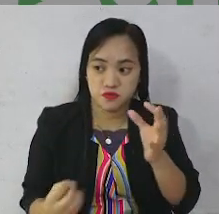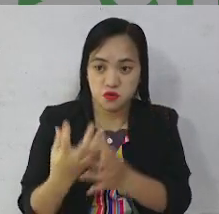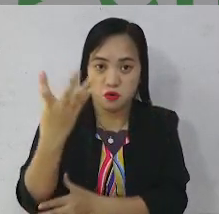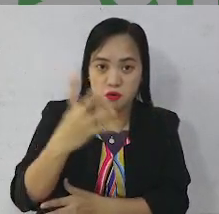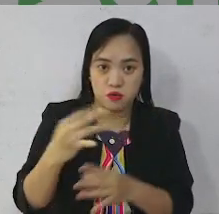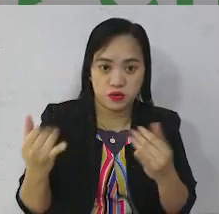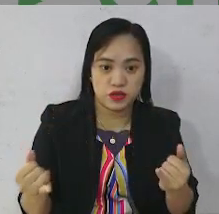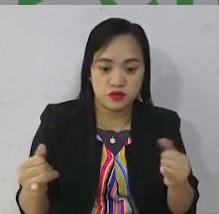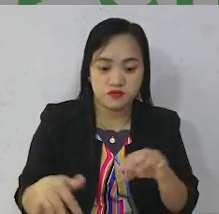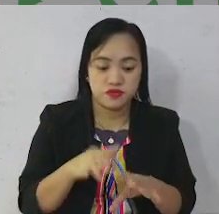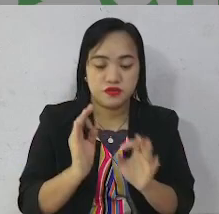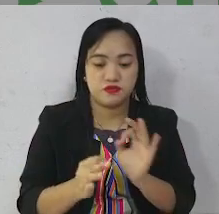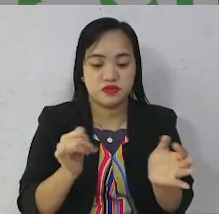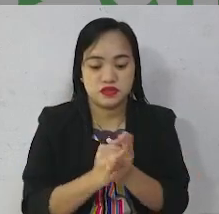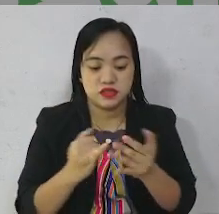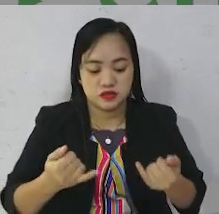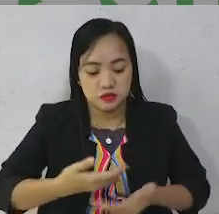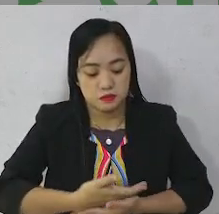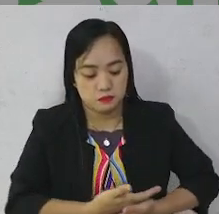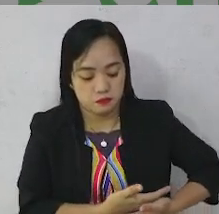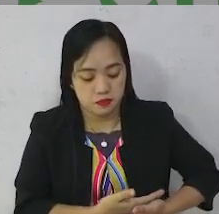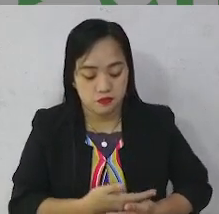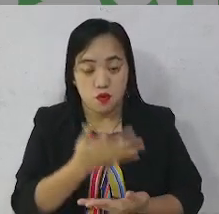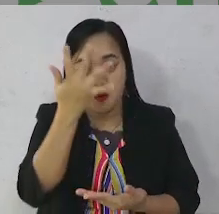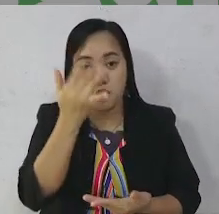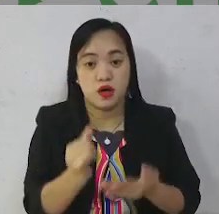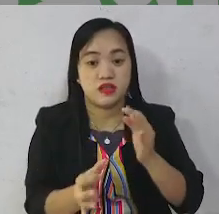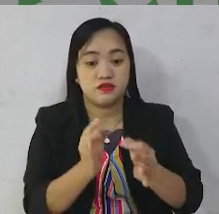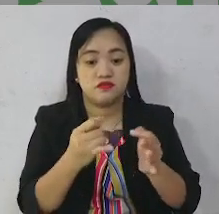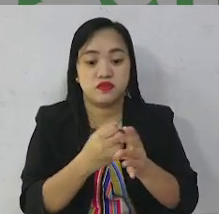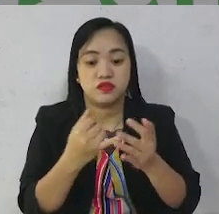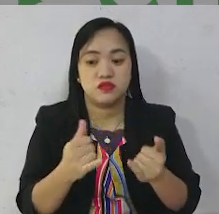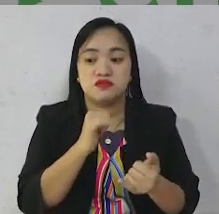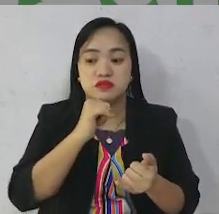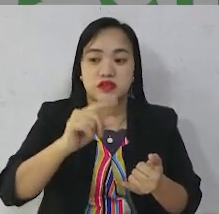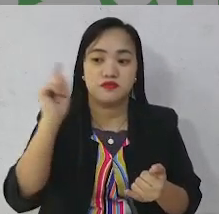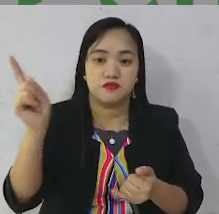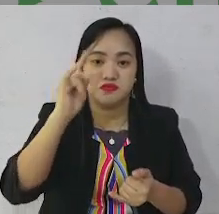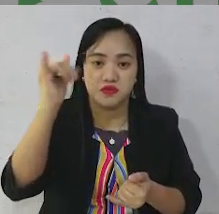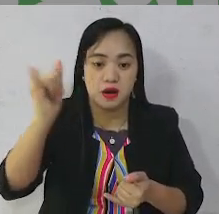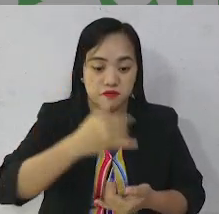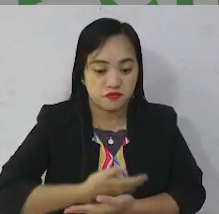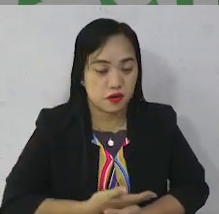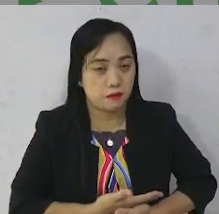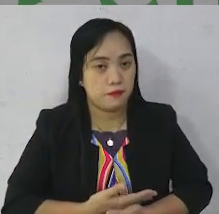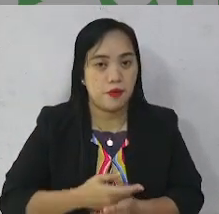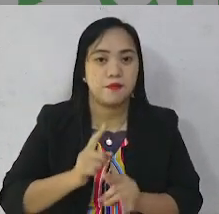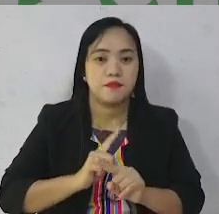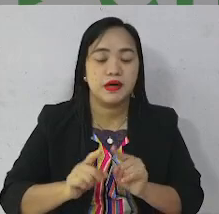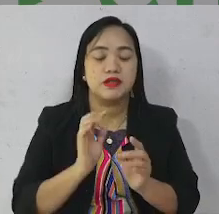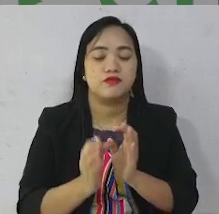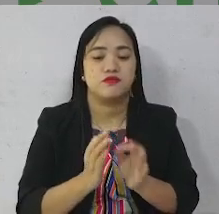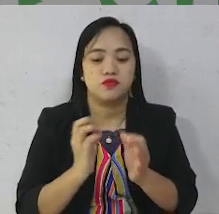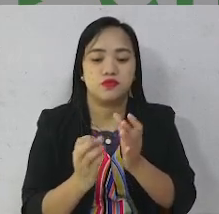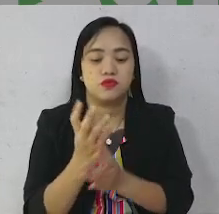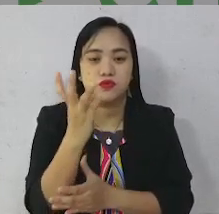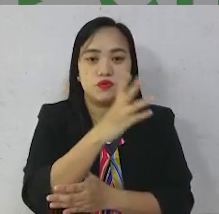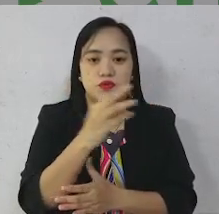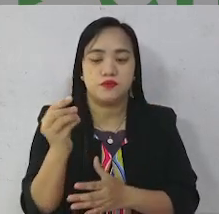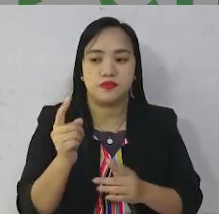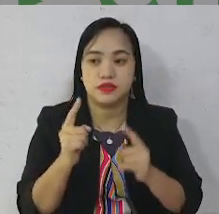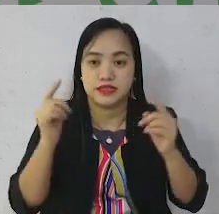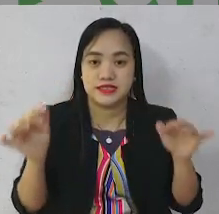bata lang yun eh hindi naman siya ano eh kasi l hindi naman porever Nam liit lang yung ilong mo eh so pag lalaki ka na ganon sumasabay kasi yung